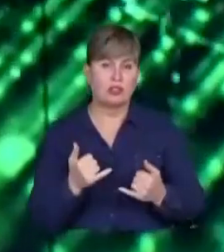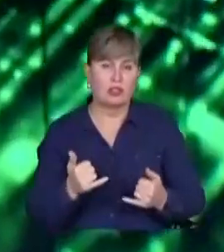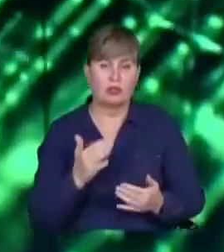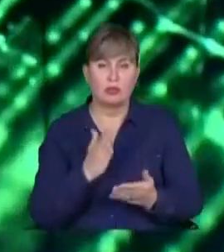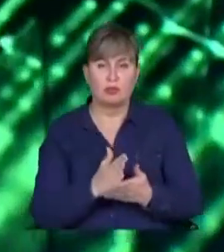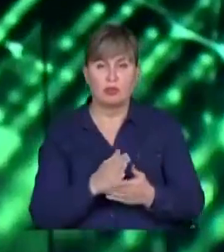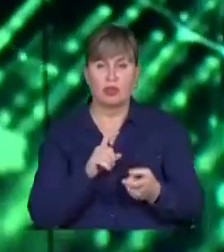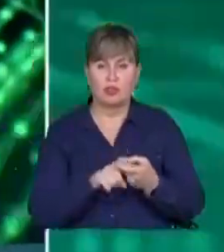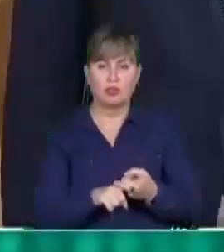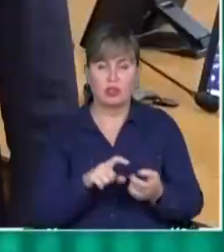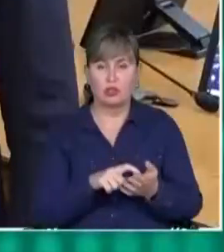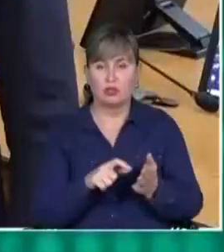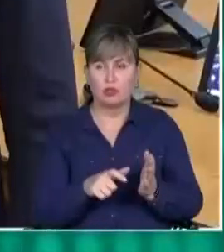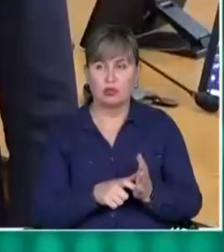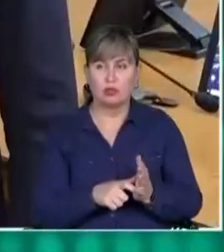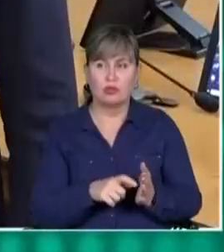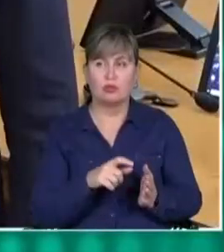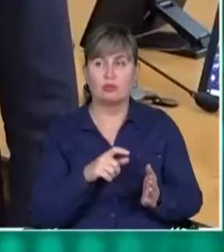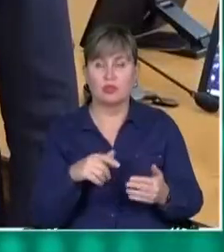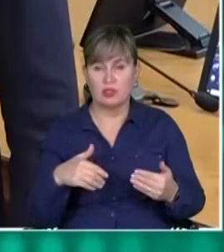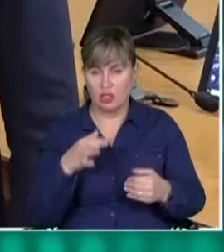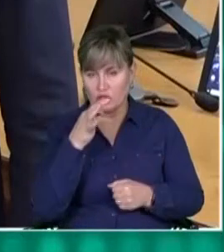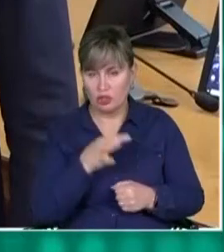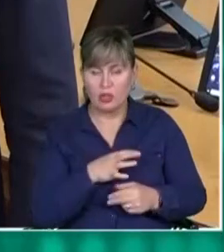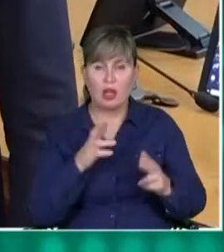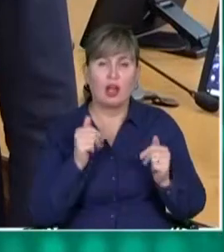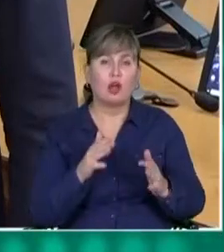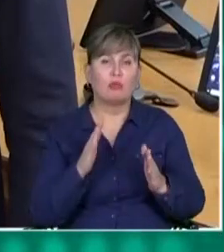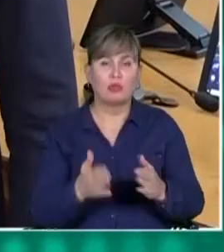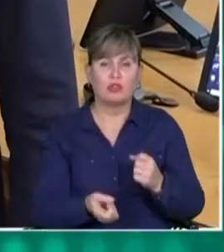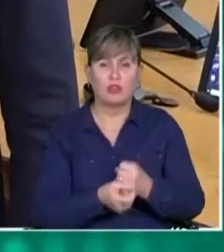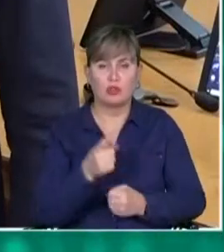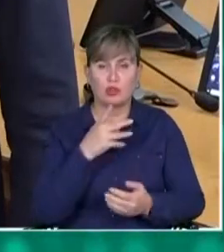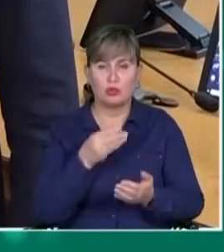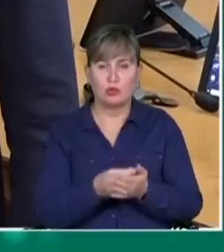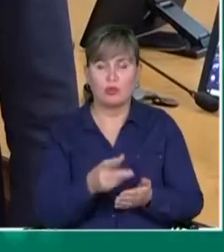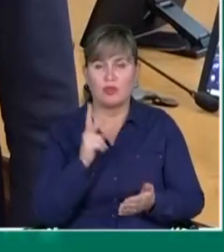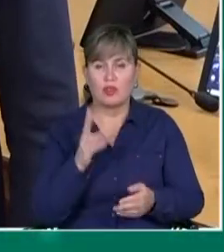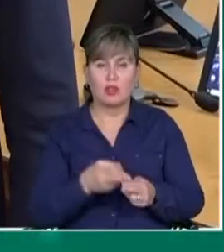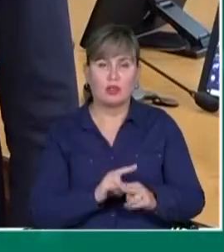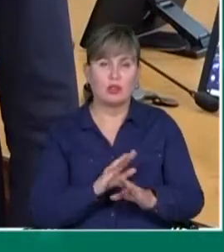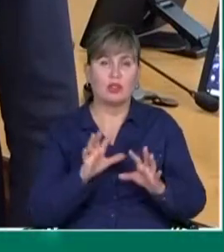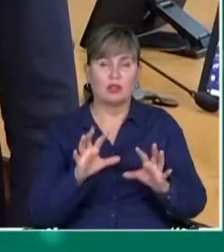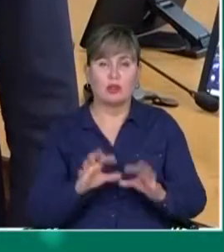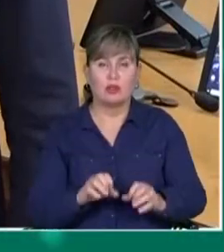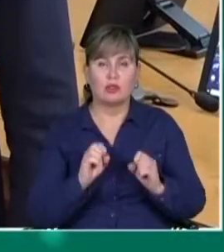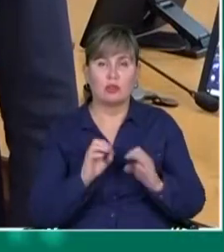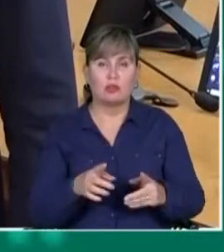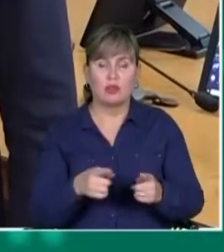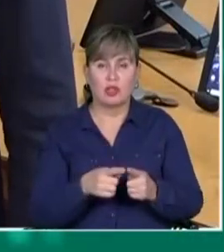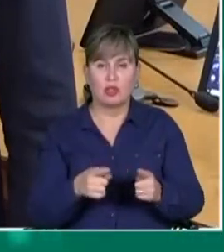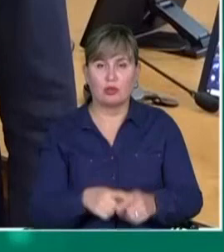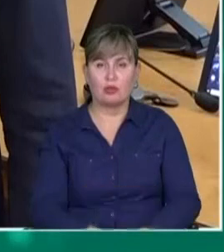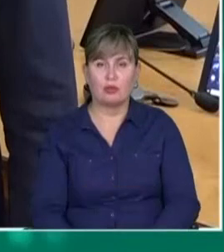прямой связи со студией. Баужан Бакбекула, скажите, как будете выявлять собственников квартир, которые незаконно сдают в аренду